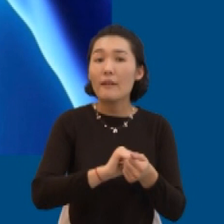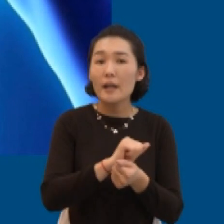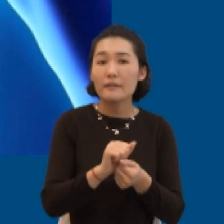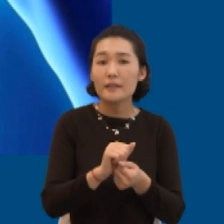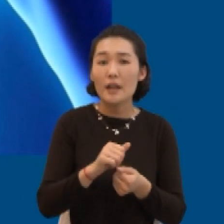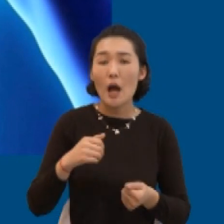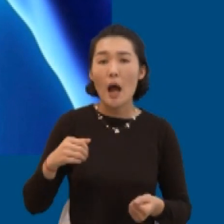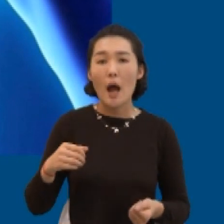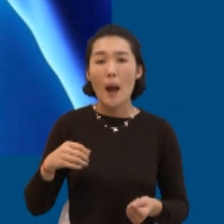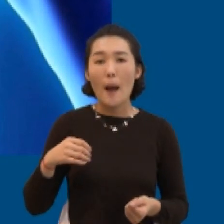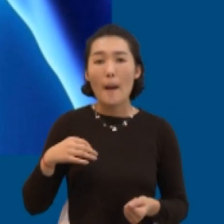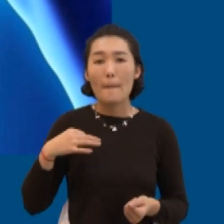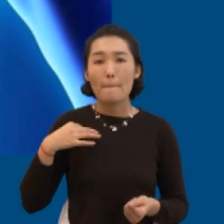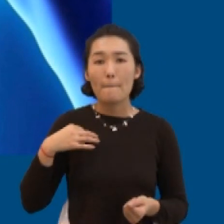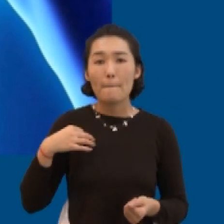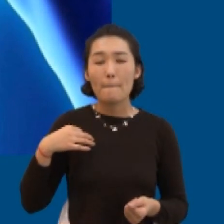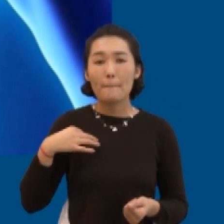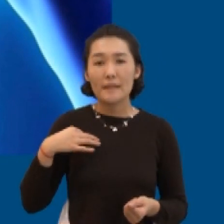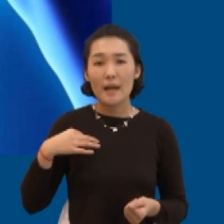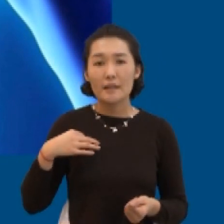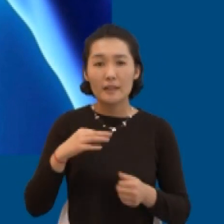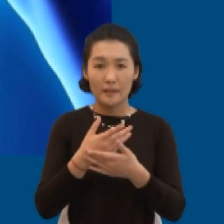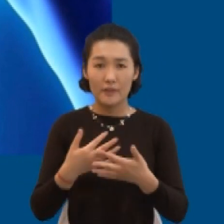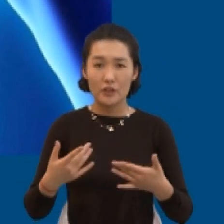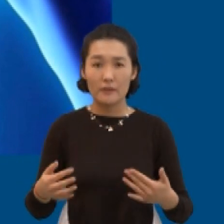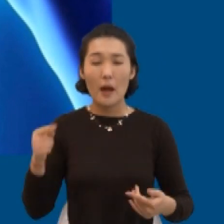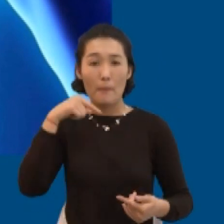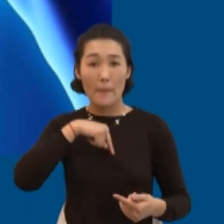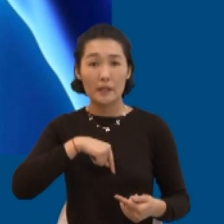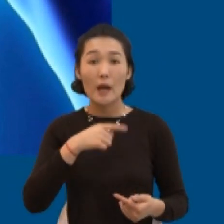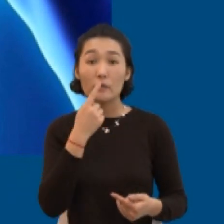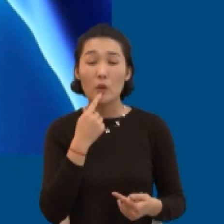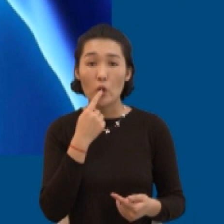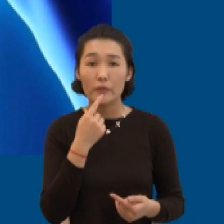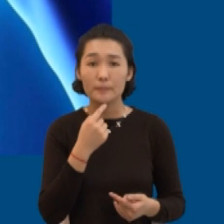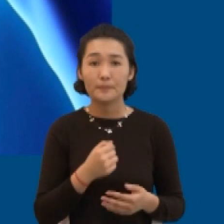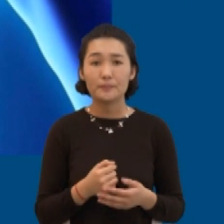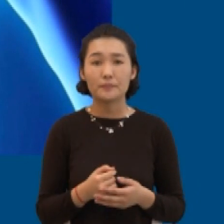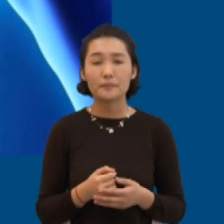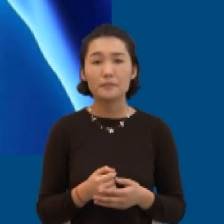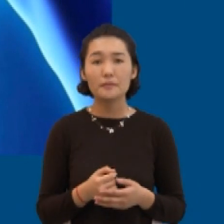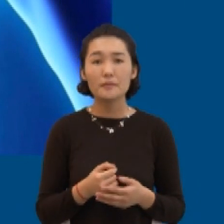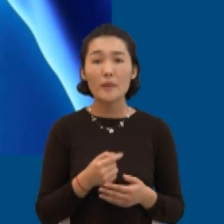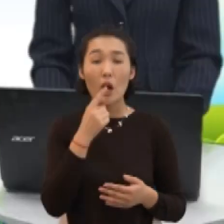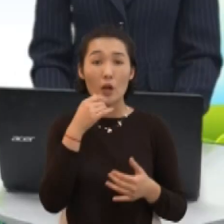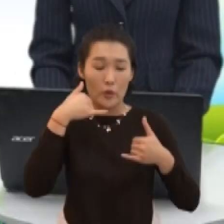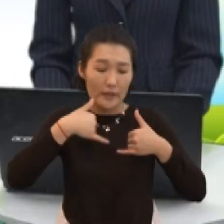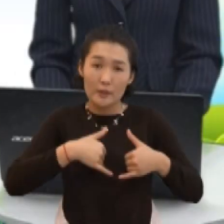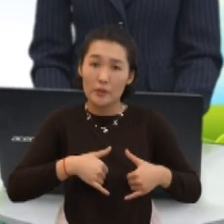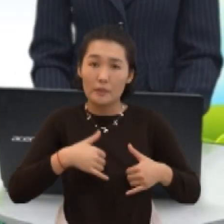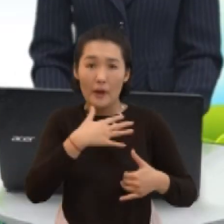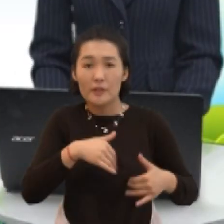питательные вещества через стенки кишечника попадают в кровь, а она разносит их по всему организму. Вот